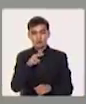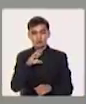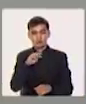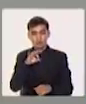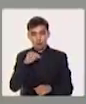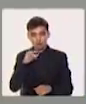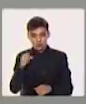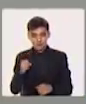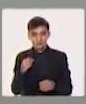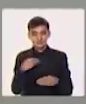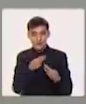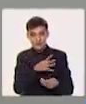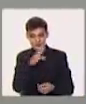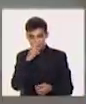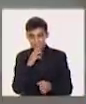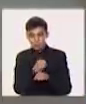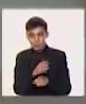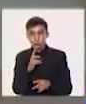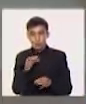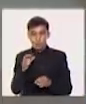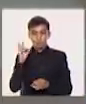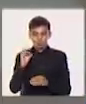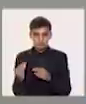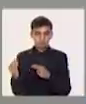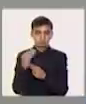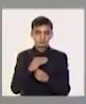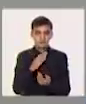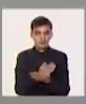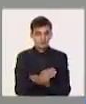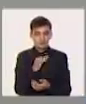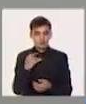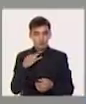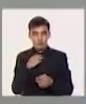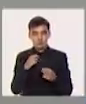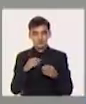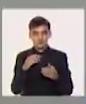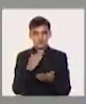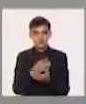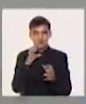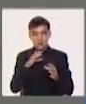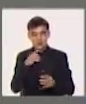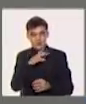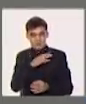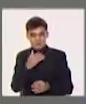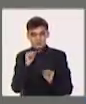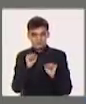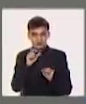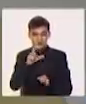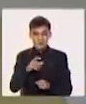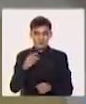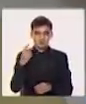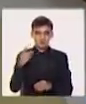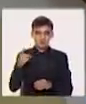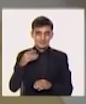ұзартты, бірақ үстіне кәдімгі пайыздарын қосып отыр. Осы мәселеге қатысты өзінен сұрайтын адамдардың көптігін айтқан заңгер қаржы ұйымдарының ұтылып қалмасының